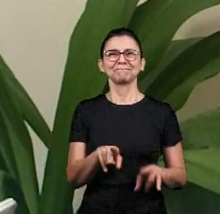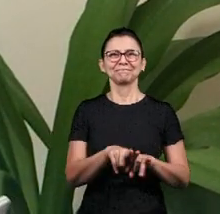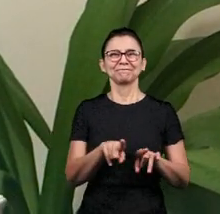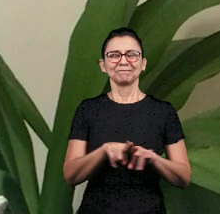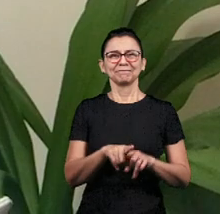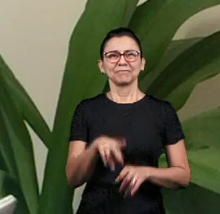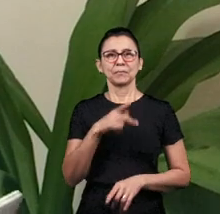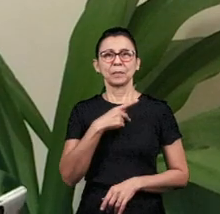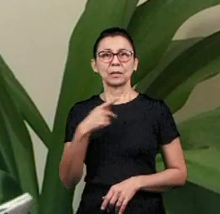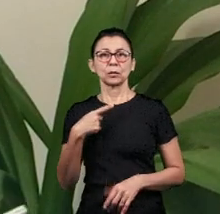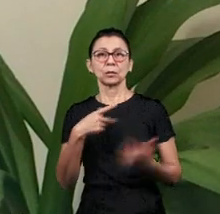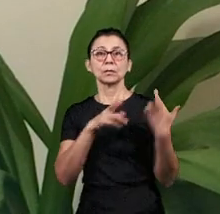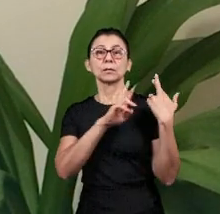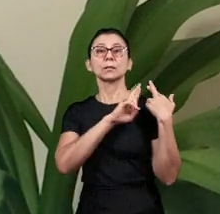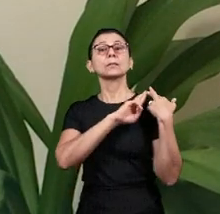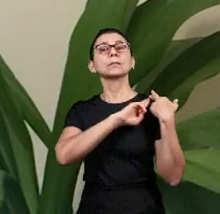est